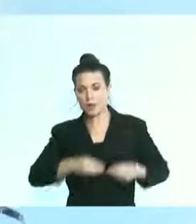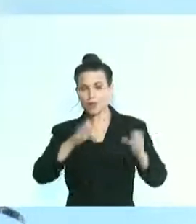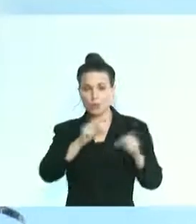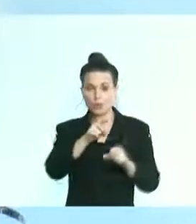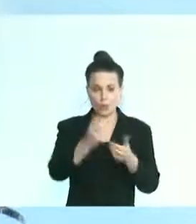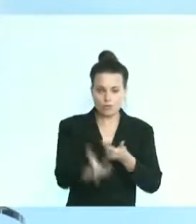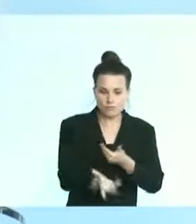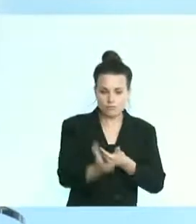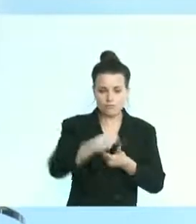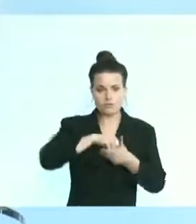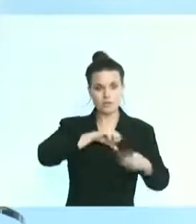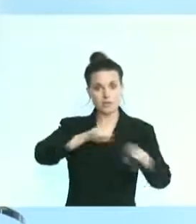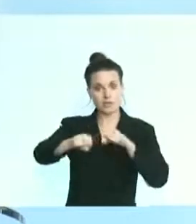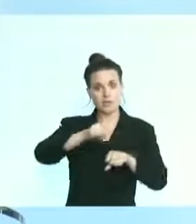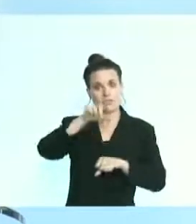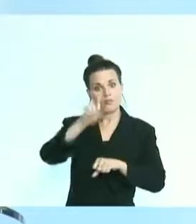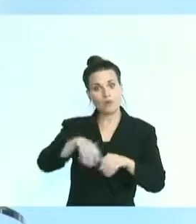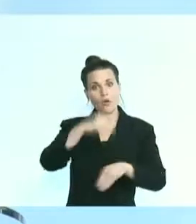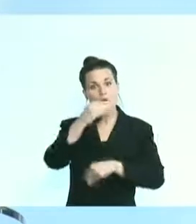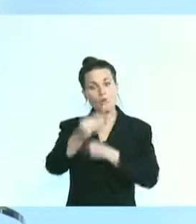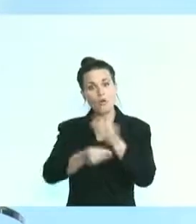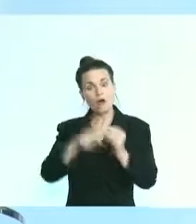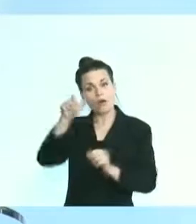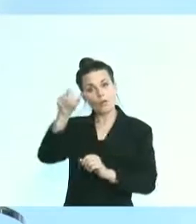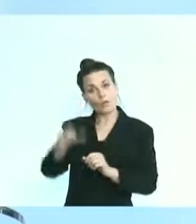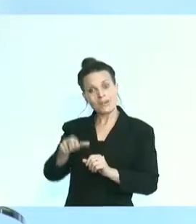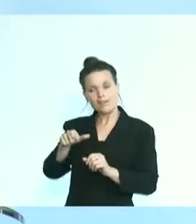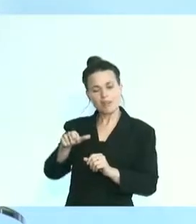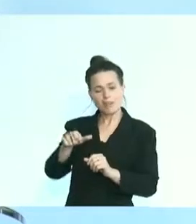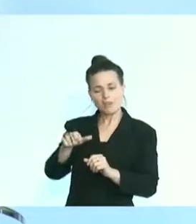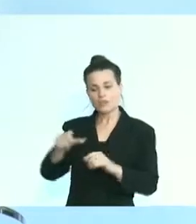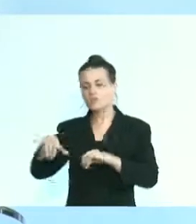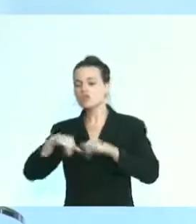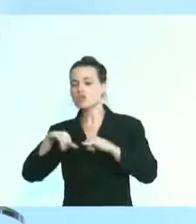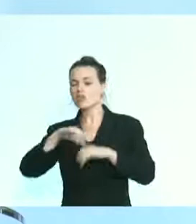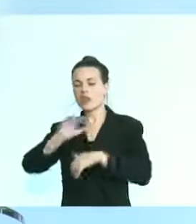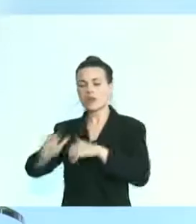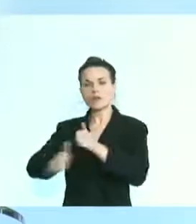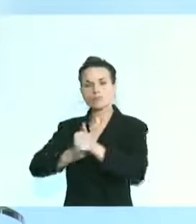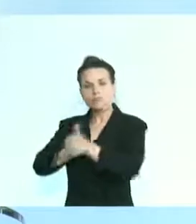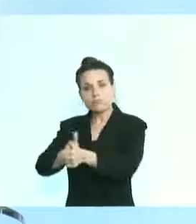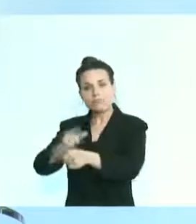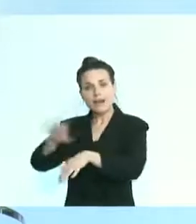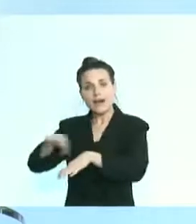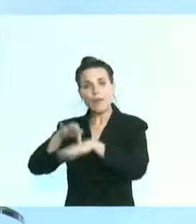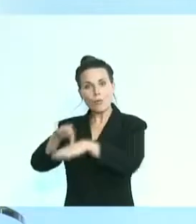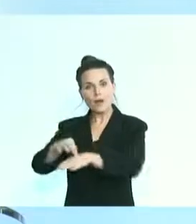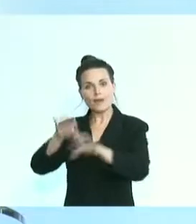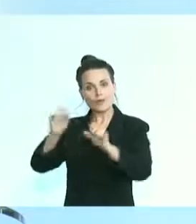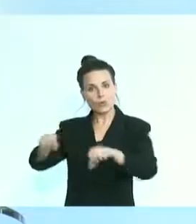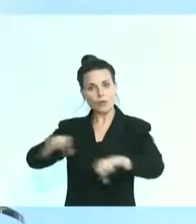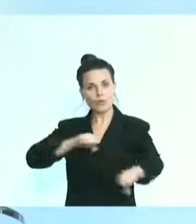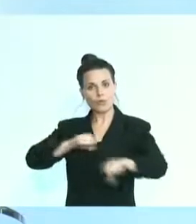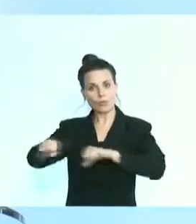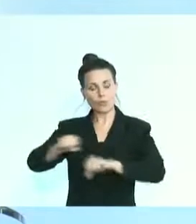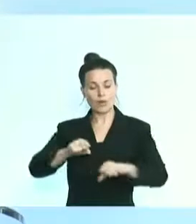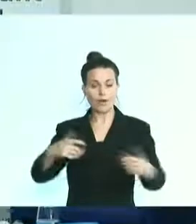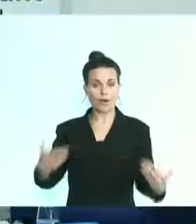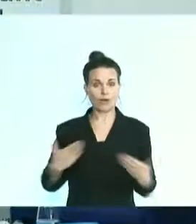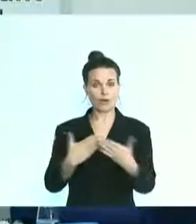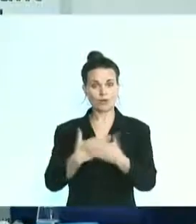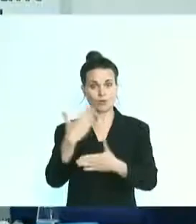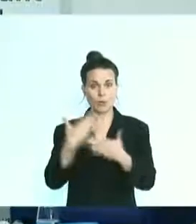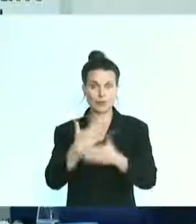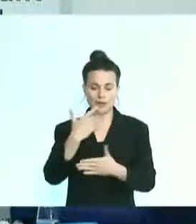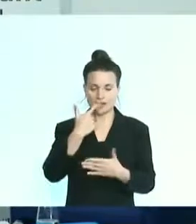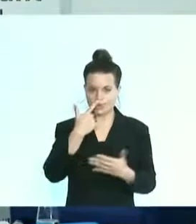encore ceux qui peuvent accompagner nos jeunes, les jeunes à s'engager. Alors, de ce moment, je crois que c'est une petite graine qui aura